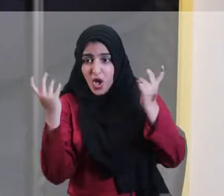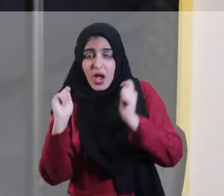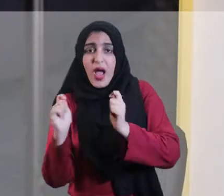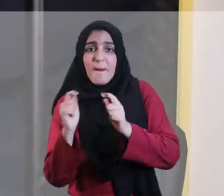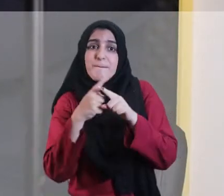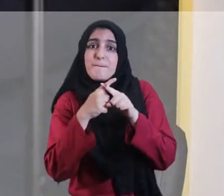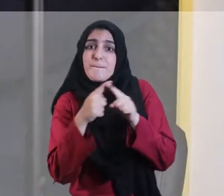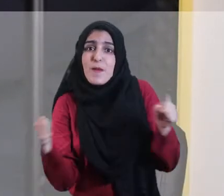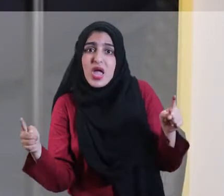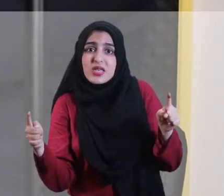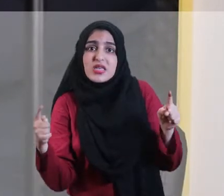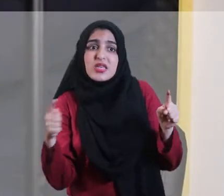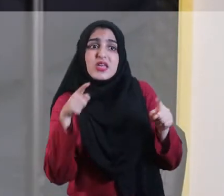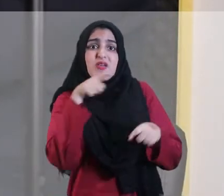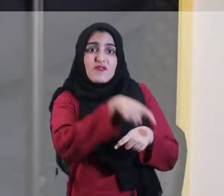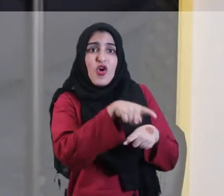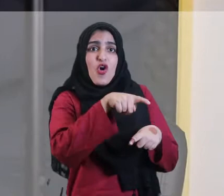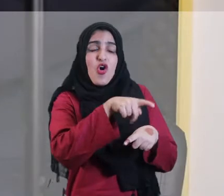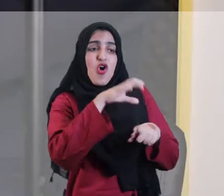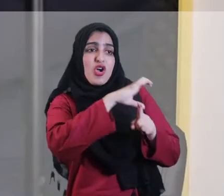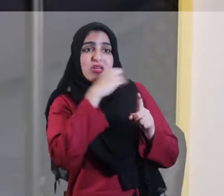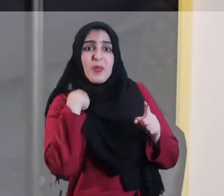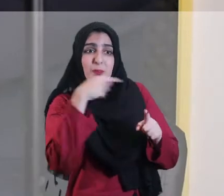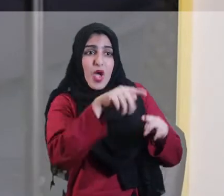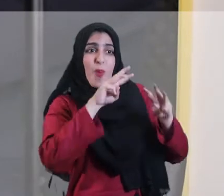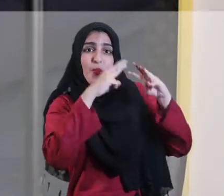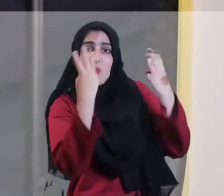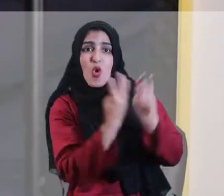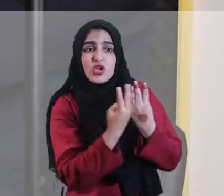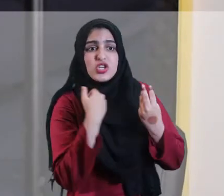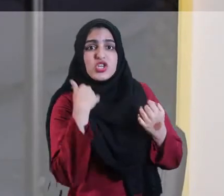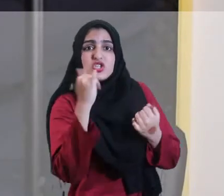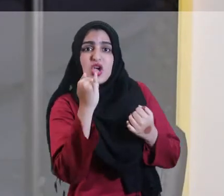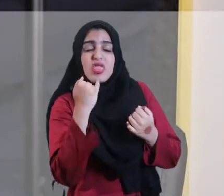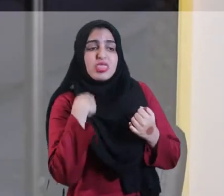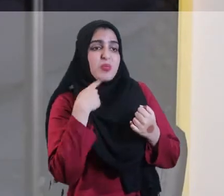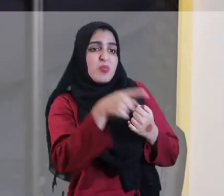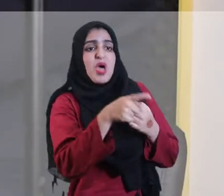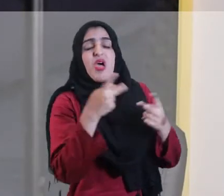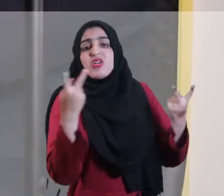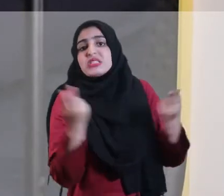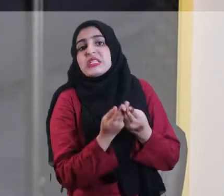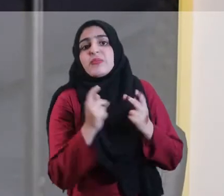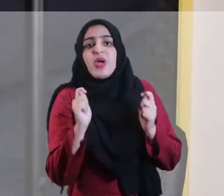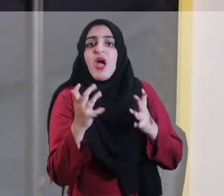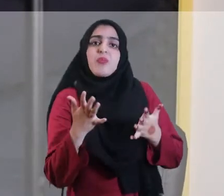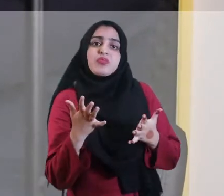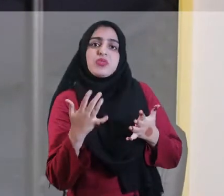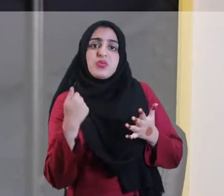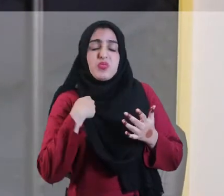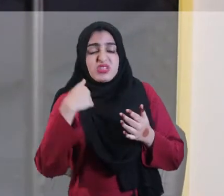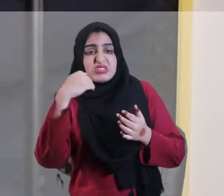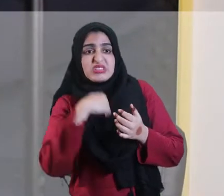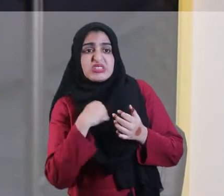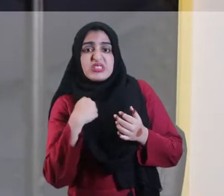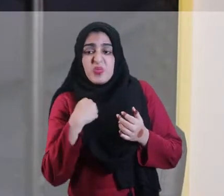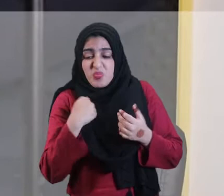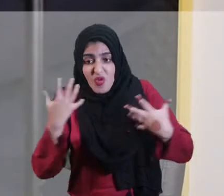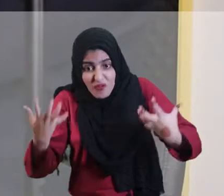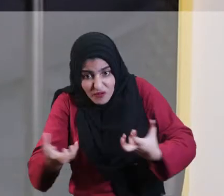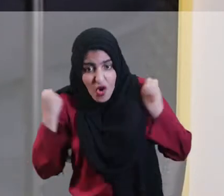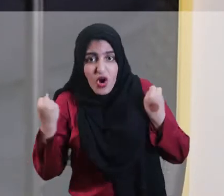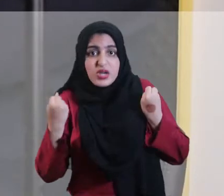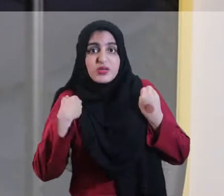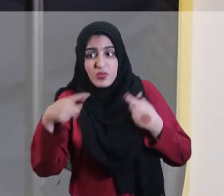डिफिकल्टीज आफ रिस्पेक्ट इन एनी सोशल स्ट्रक्चर आफ सोसायटी क्योंकि महल प्लेस विल करती हूं और मैं कुढ़ती रहती हूं यह